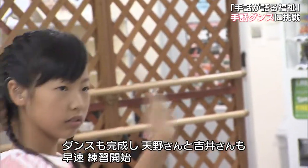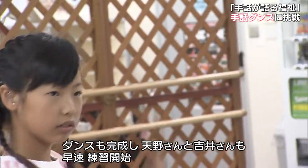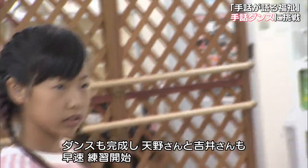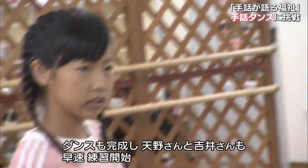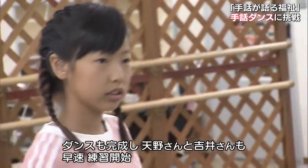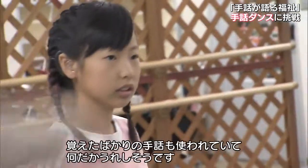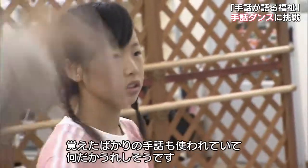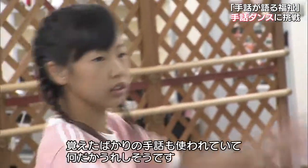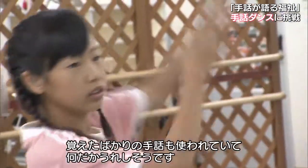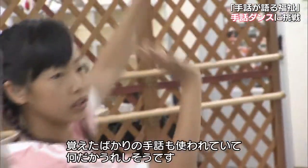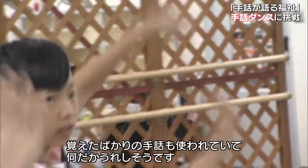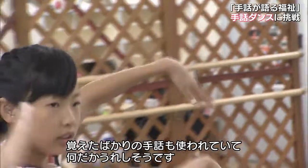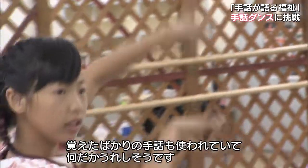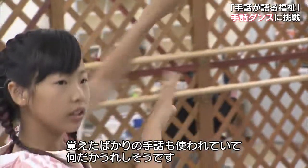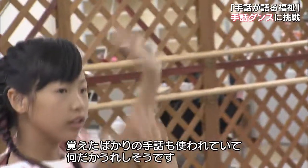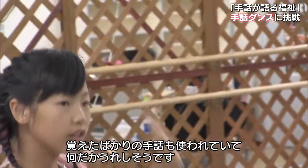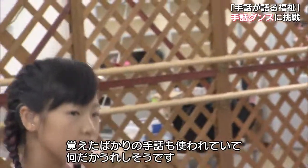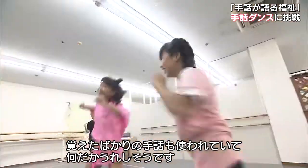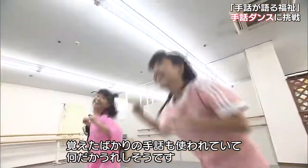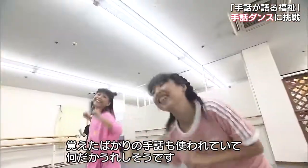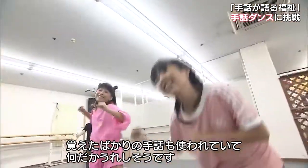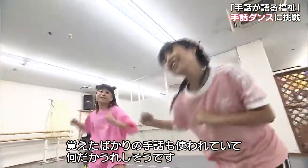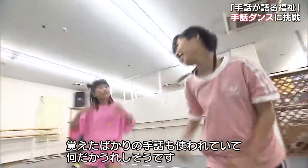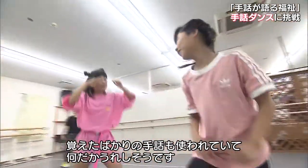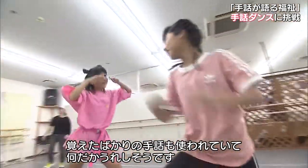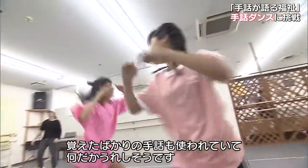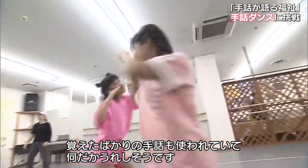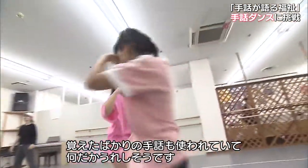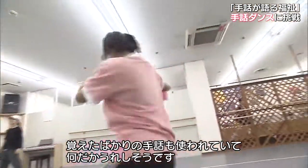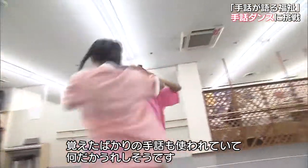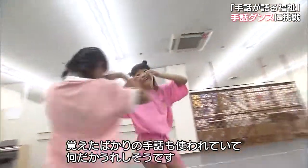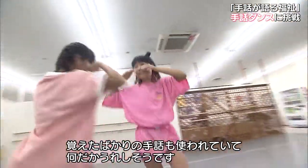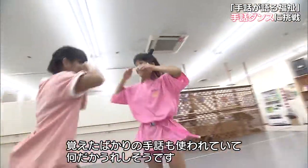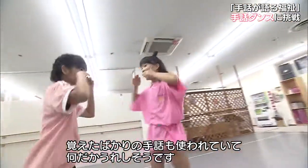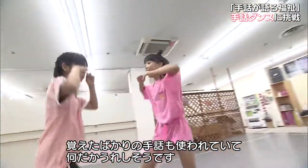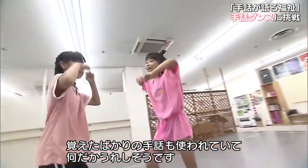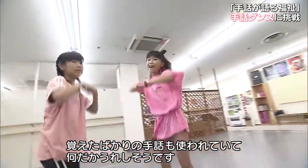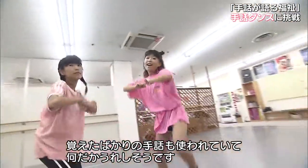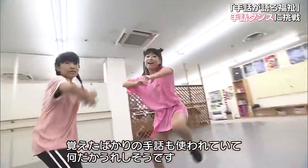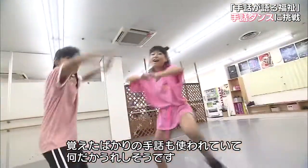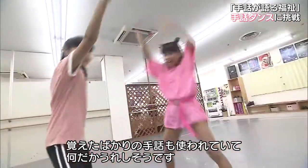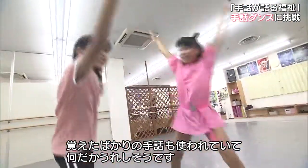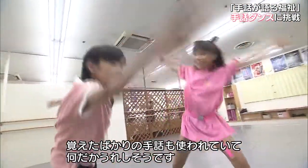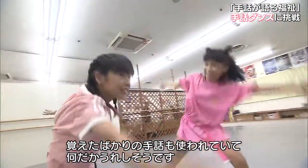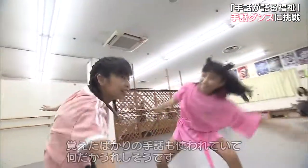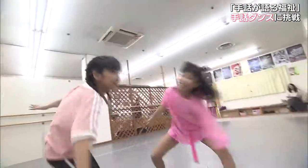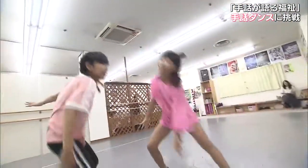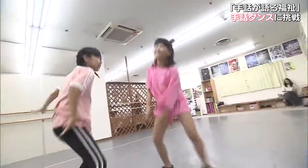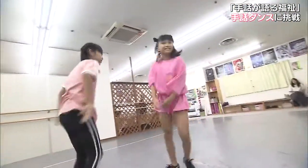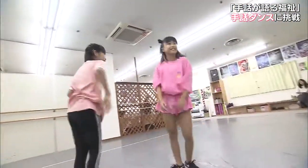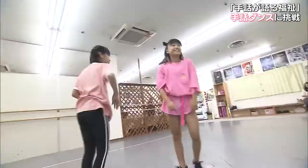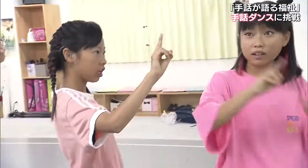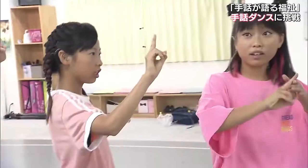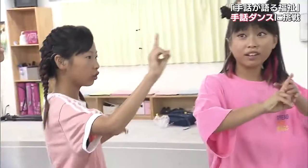始。覚えたばかりの手話も使われていて、なんだか嬉しそうです。